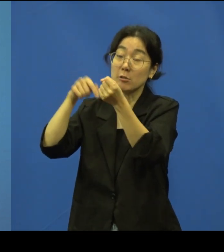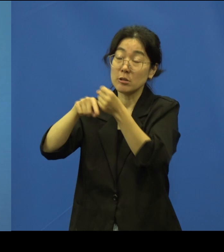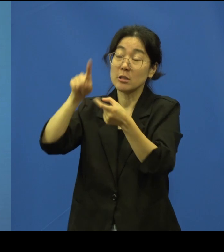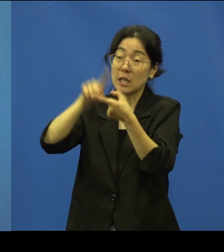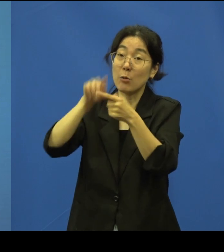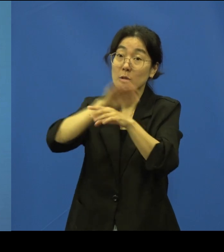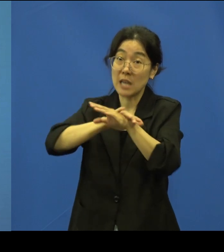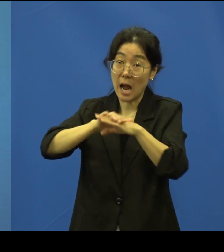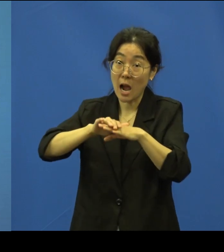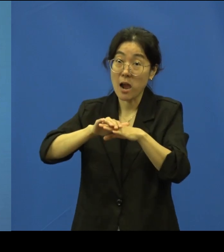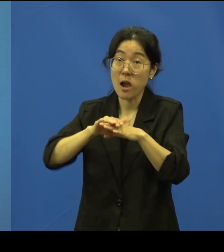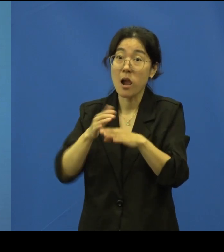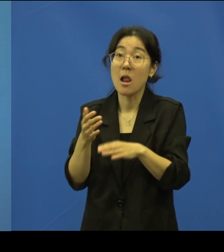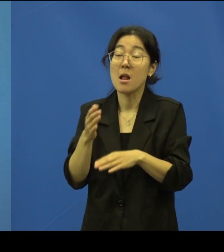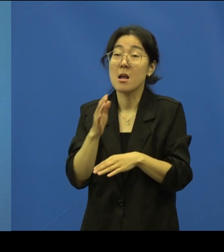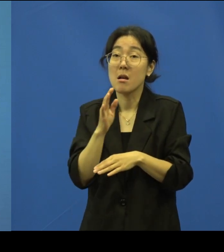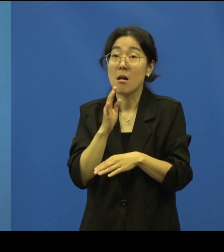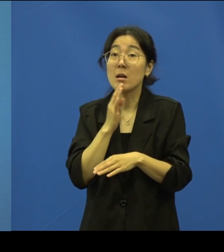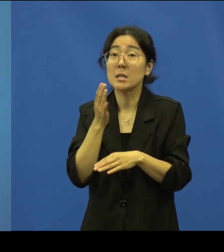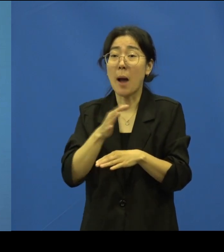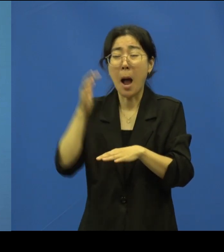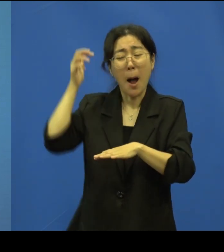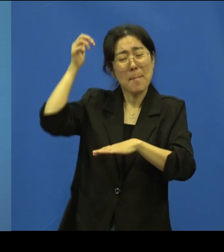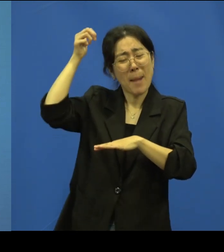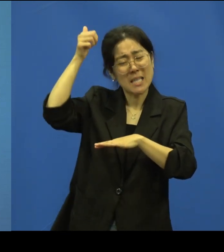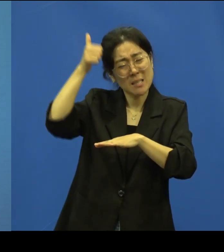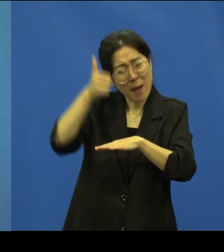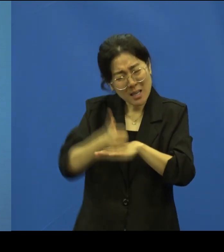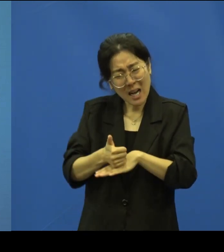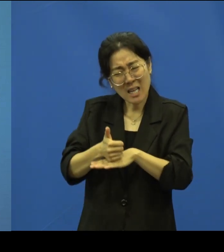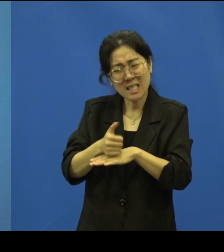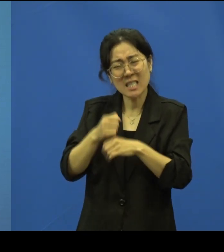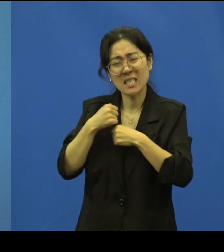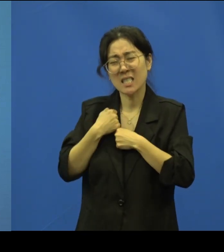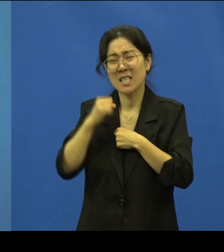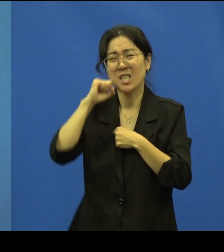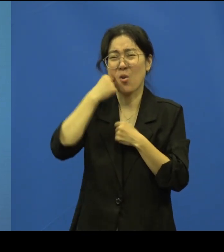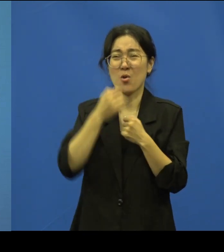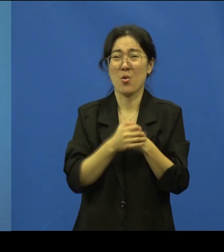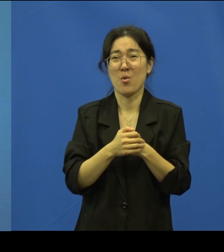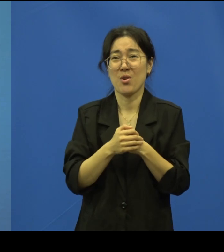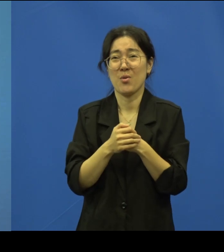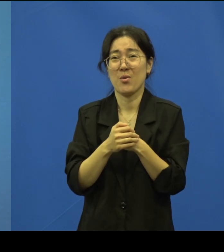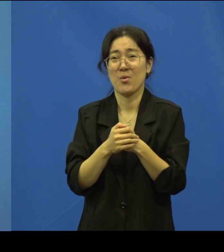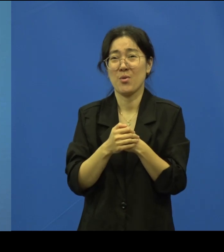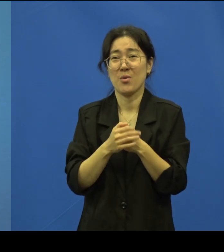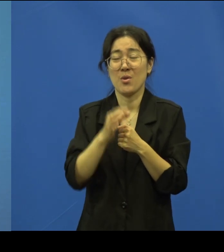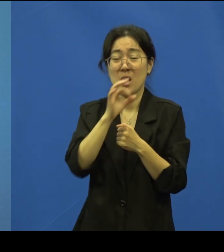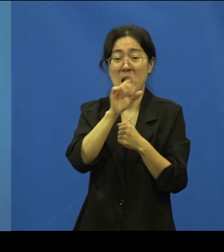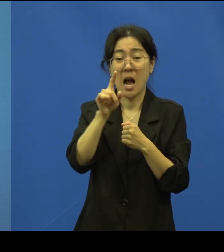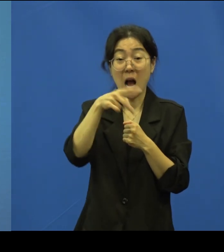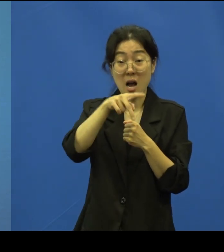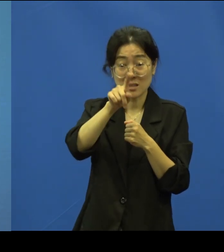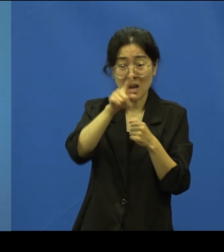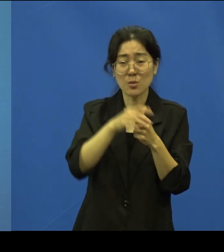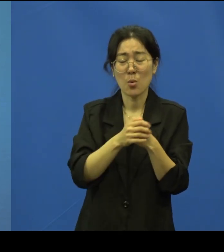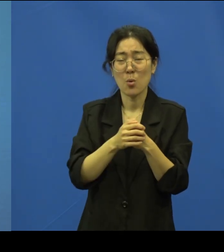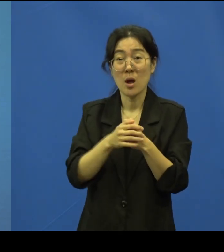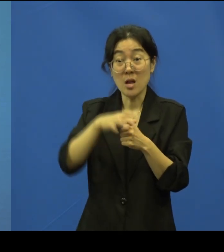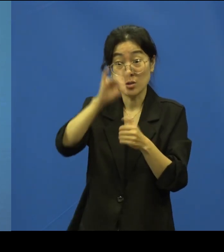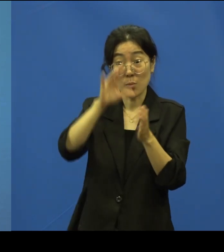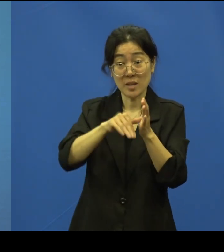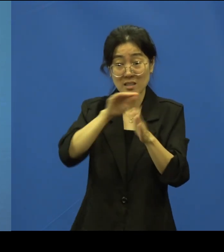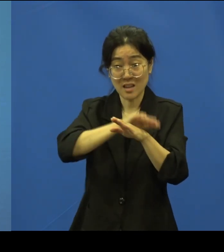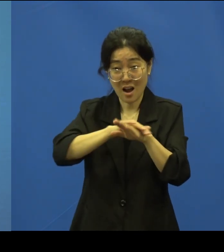안 좋아요. 히스기야도 얼마나 하나님 여호와와 연합한 이런 사람이 전무